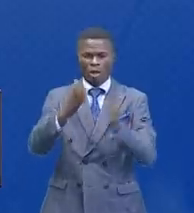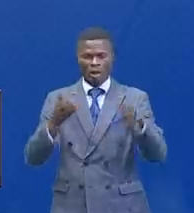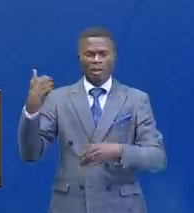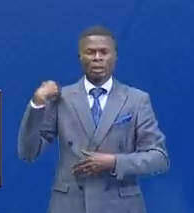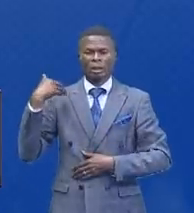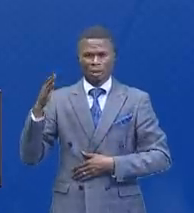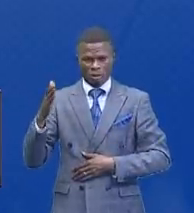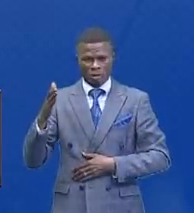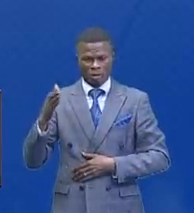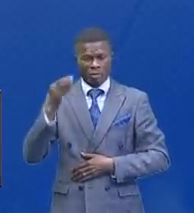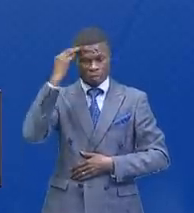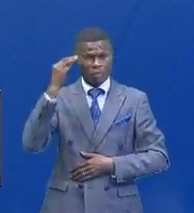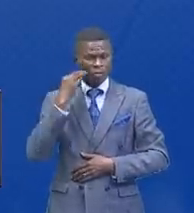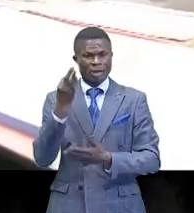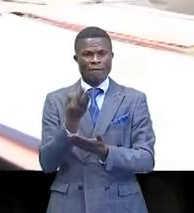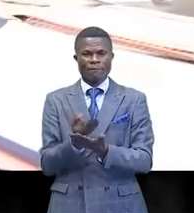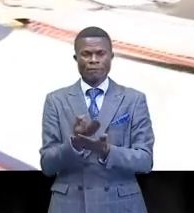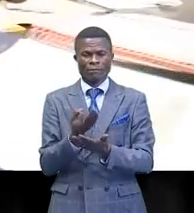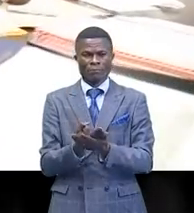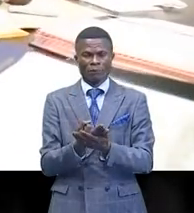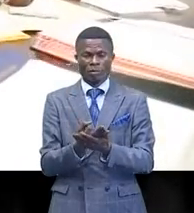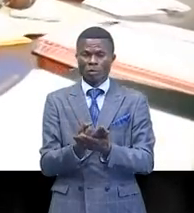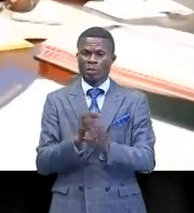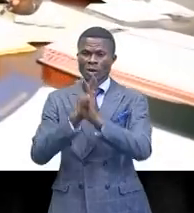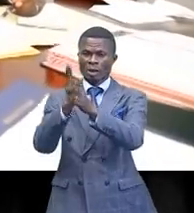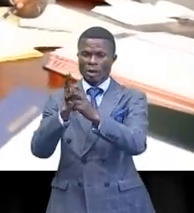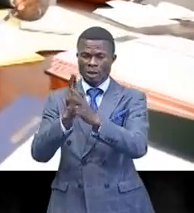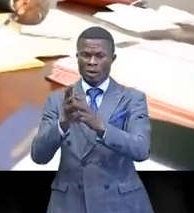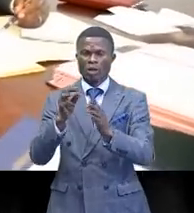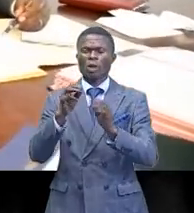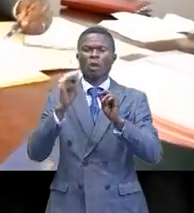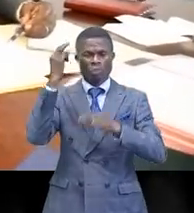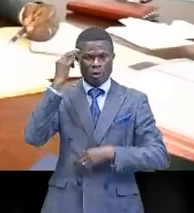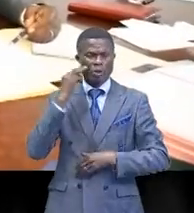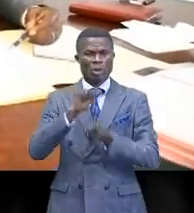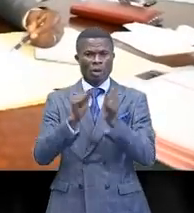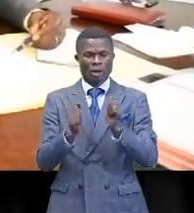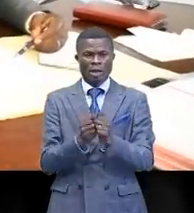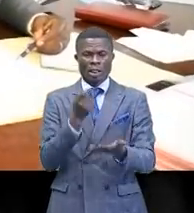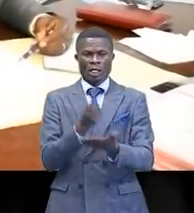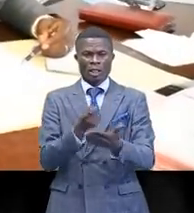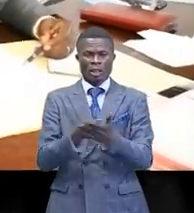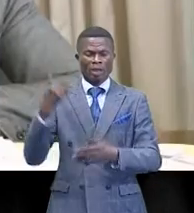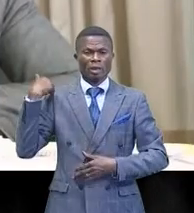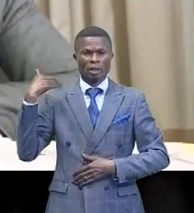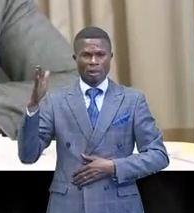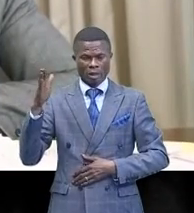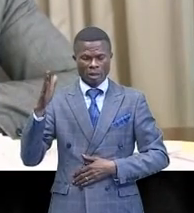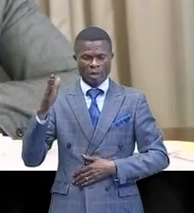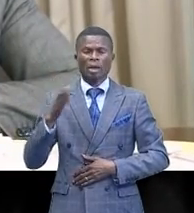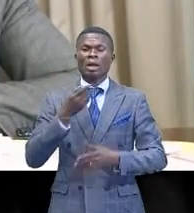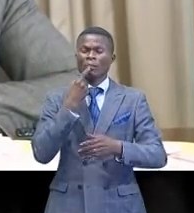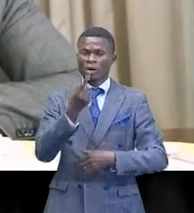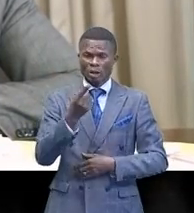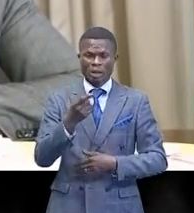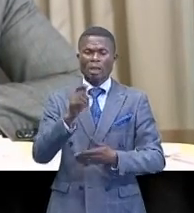l'État. Le ministre des Finances a présenté au Conseil la situation de la trésorerie de l'État. Il en ressort